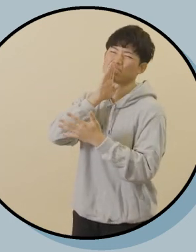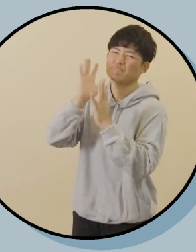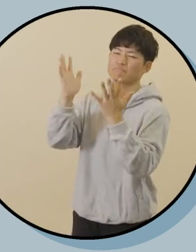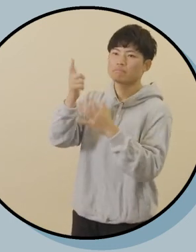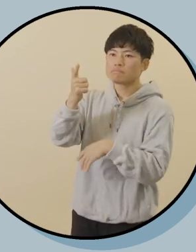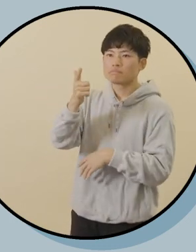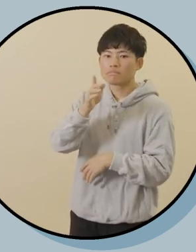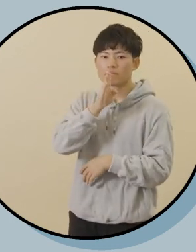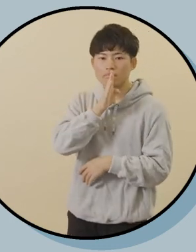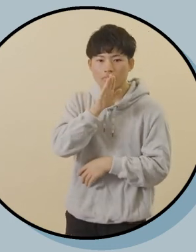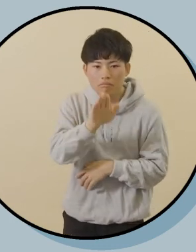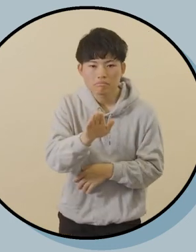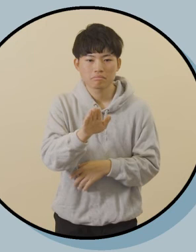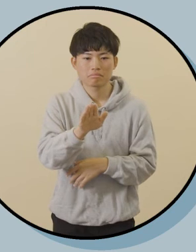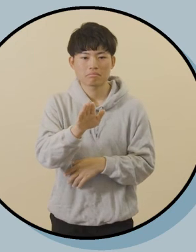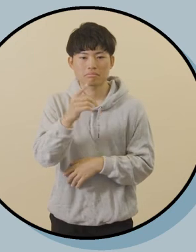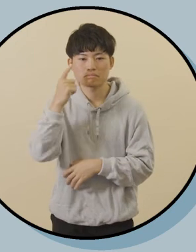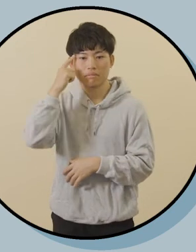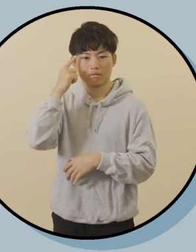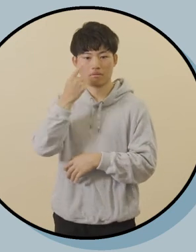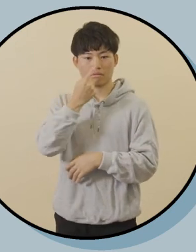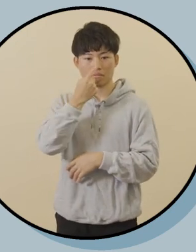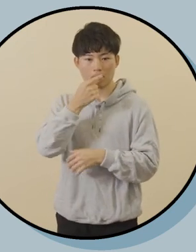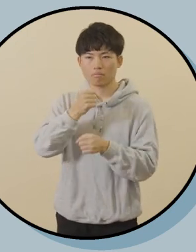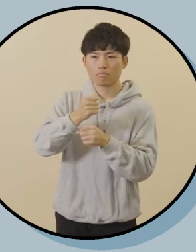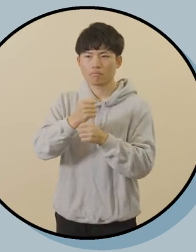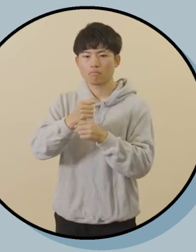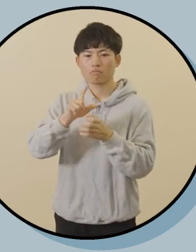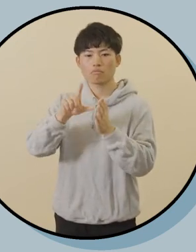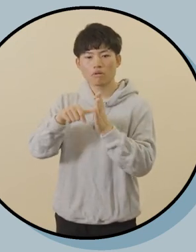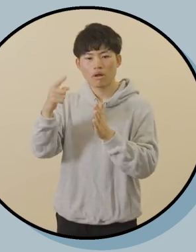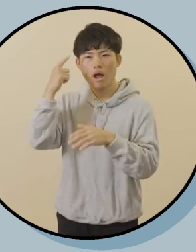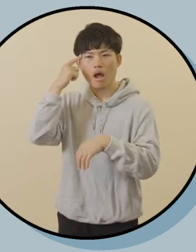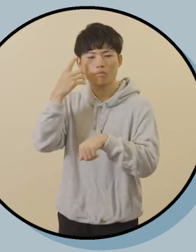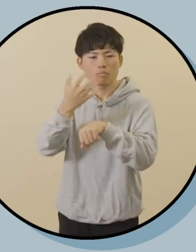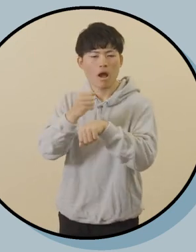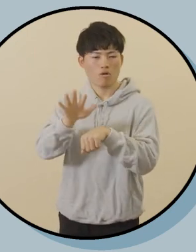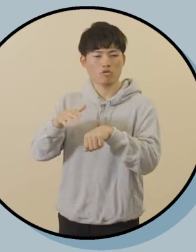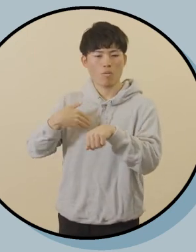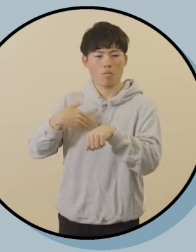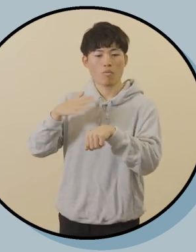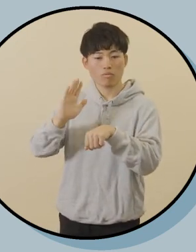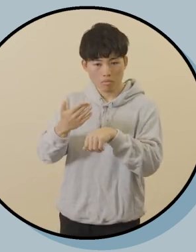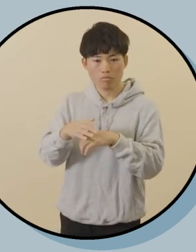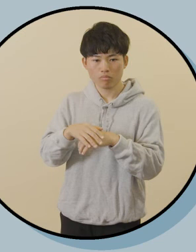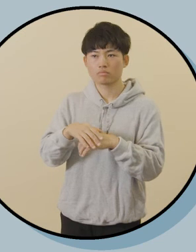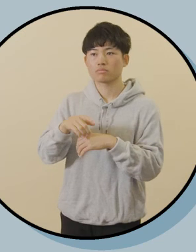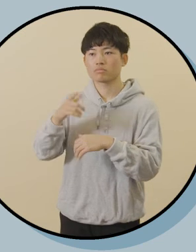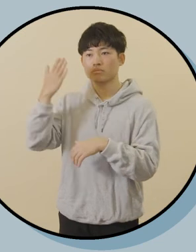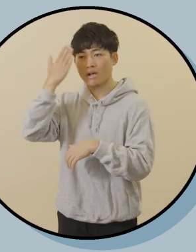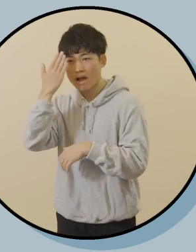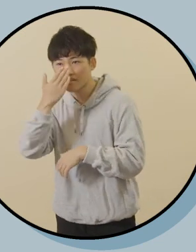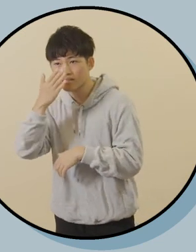かなとか、そういう、雰囲気がよりこうアクチュアルに感じられたっていうのが、